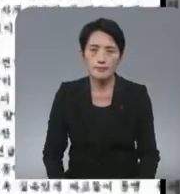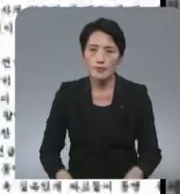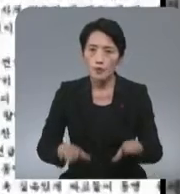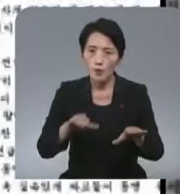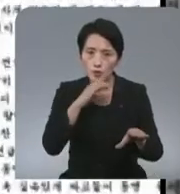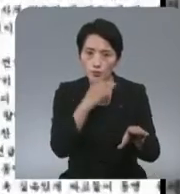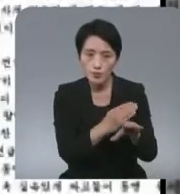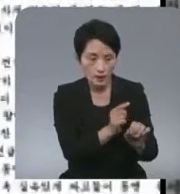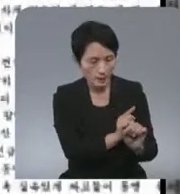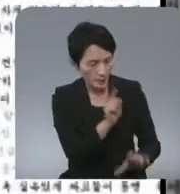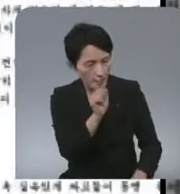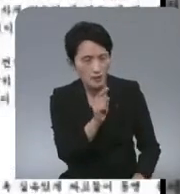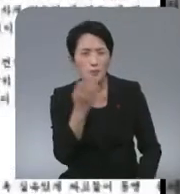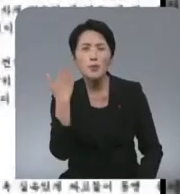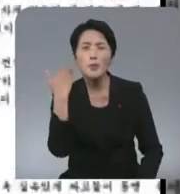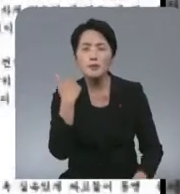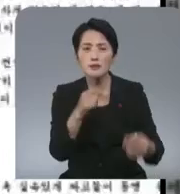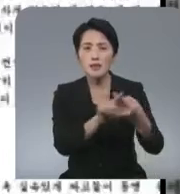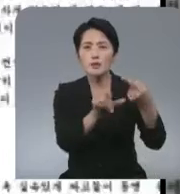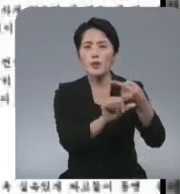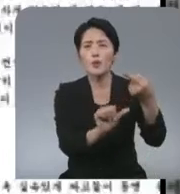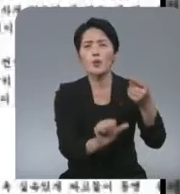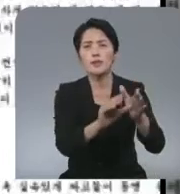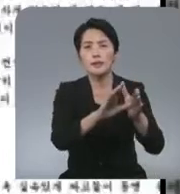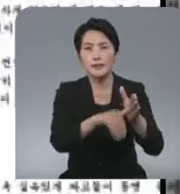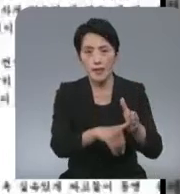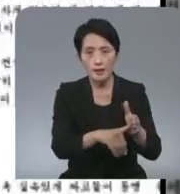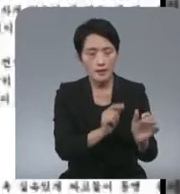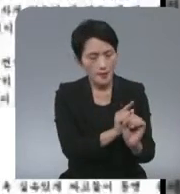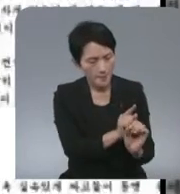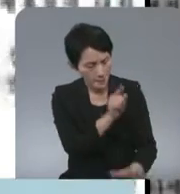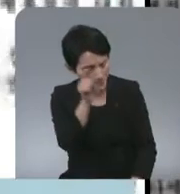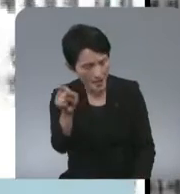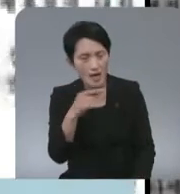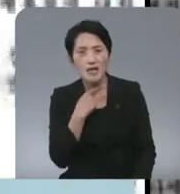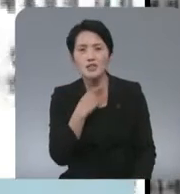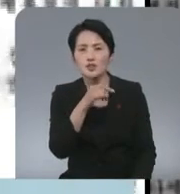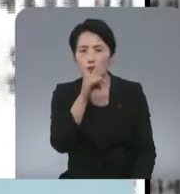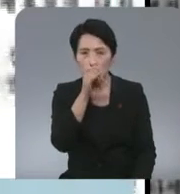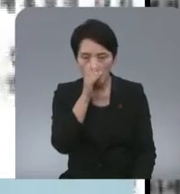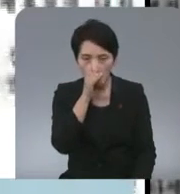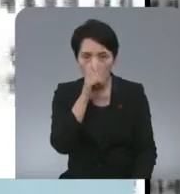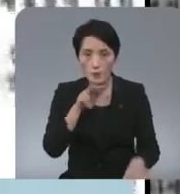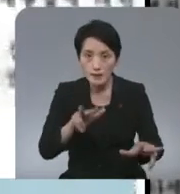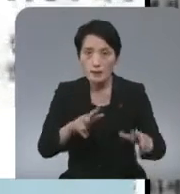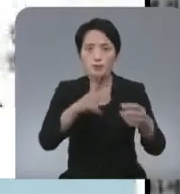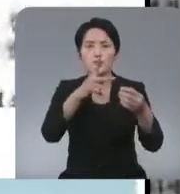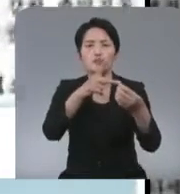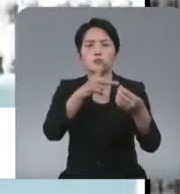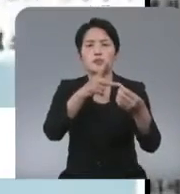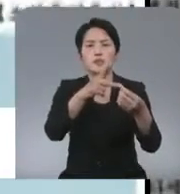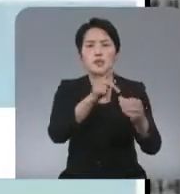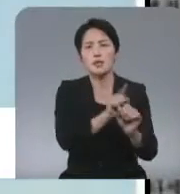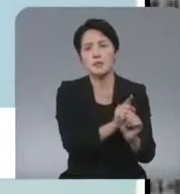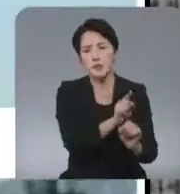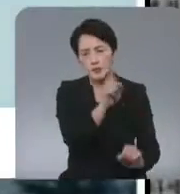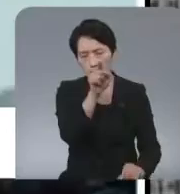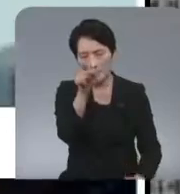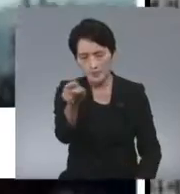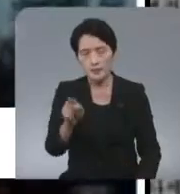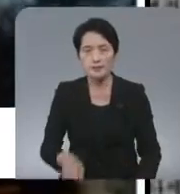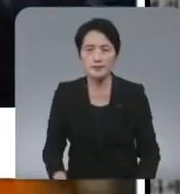сравнению с опущенной 5 января и жена корейские военные совместно с американскими коллегами пытаются определить другие